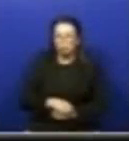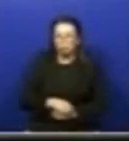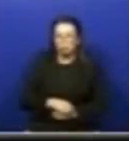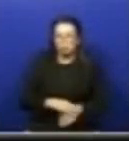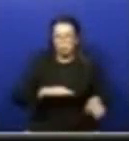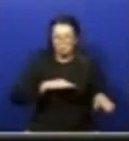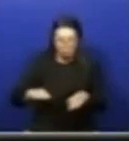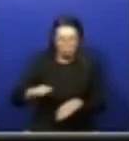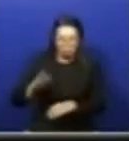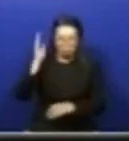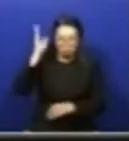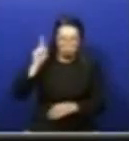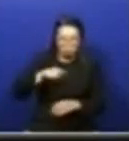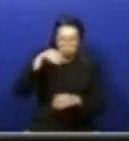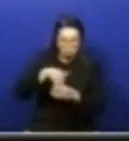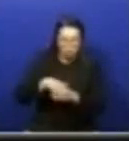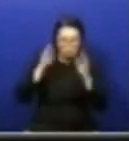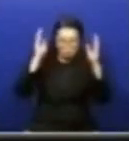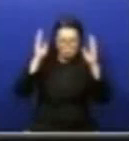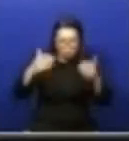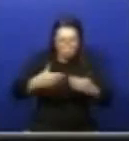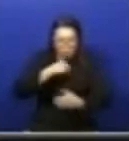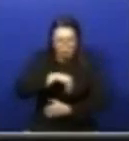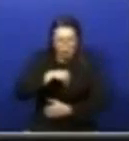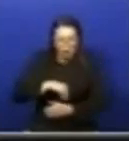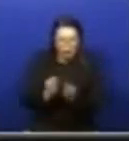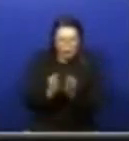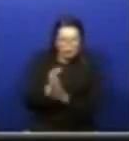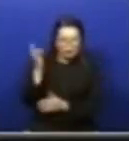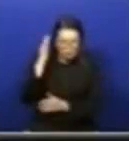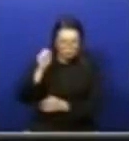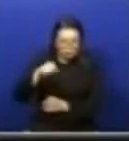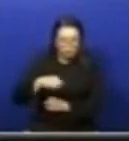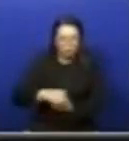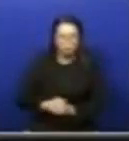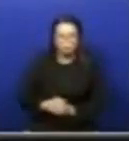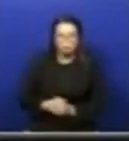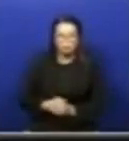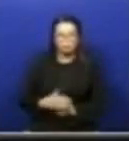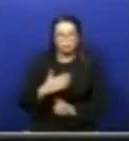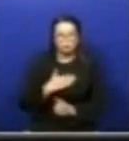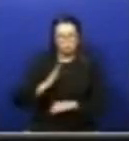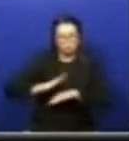งก็มันก็จะออกมาเยอะๆจนผมเองนั้นไม่ใช่นักเศรษฐศ